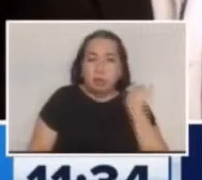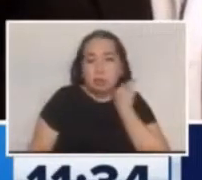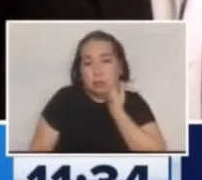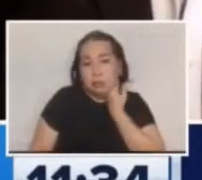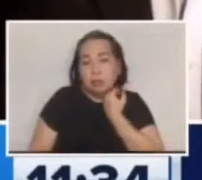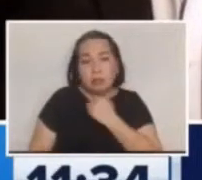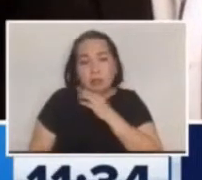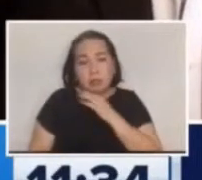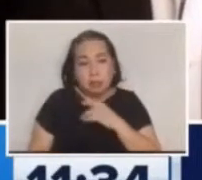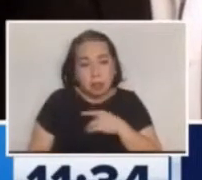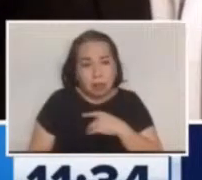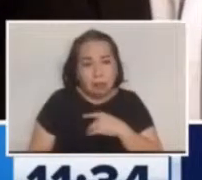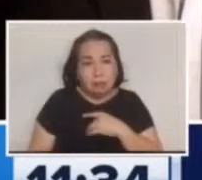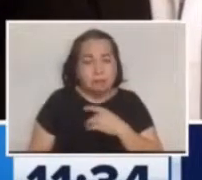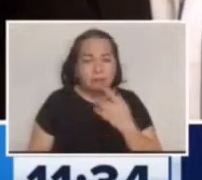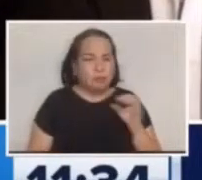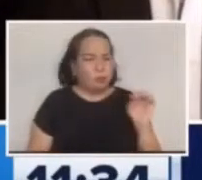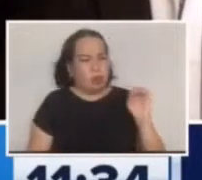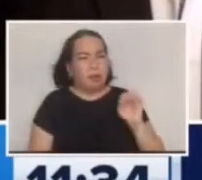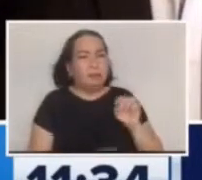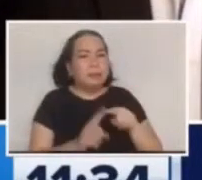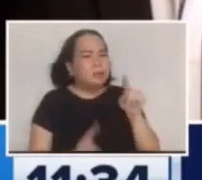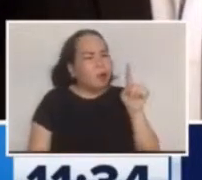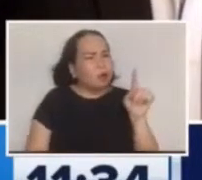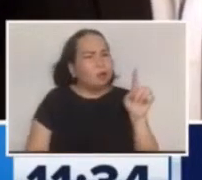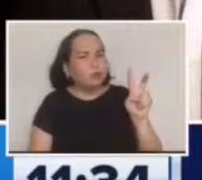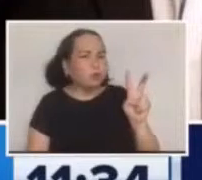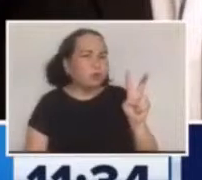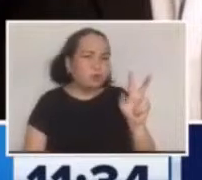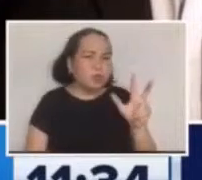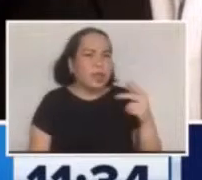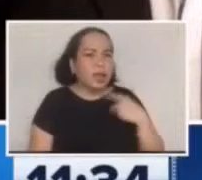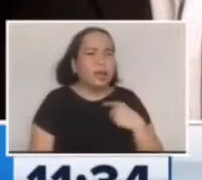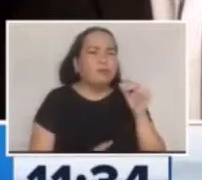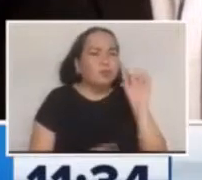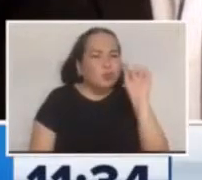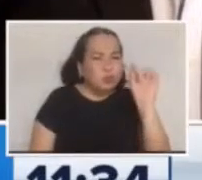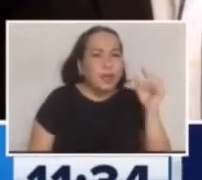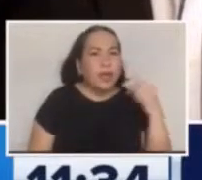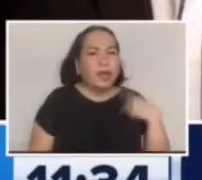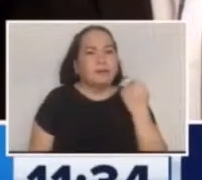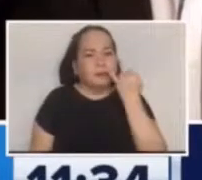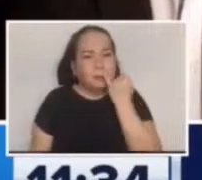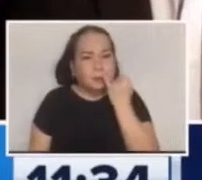mga ipinatutupad niyong rules and regulations, yung mga guidelines po?